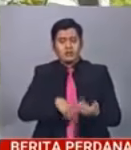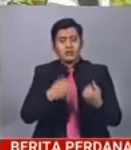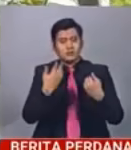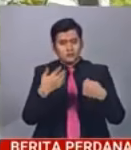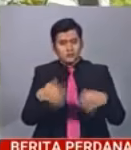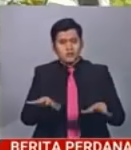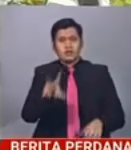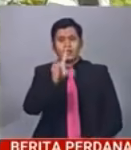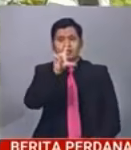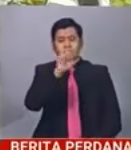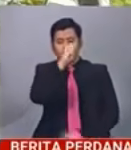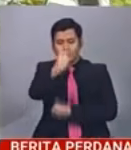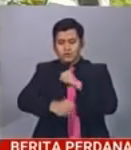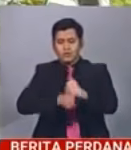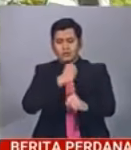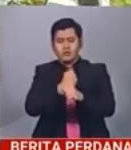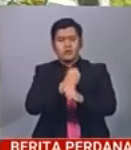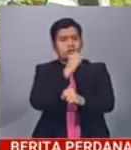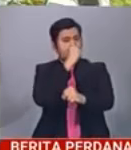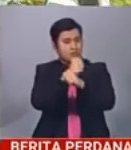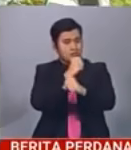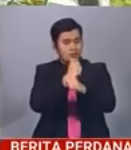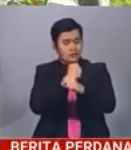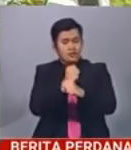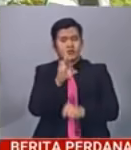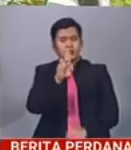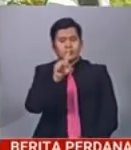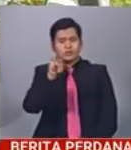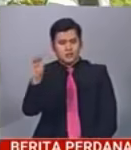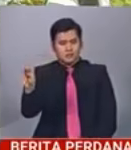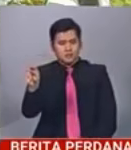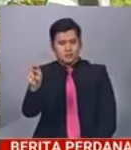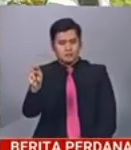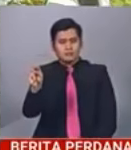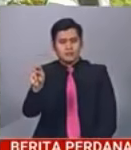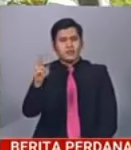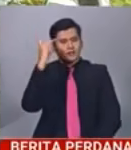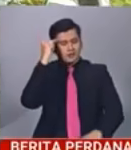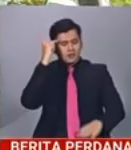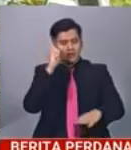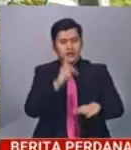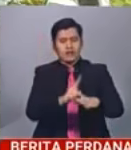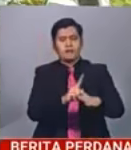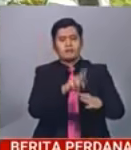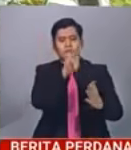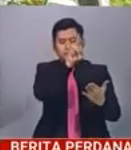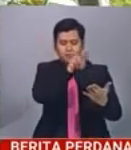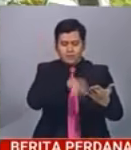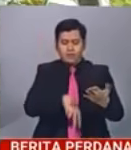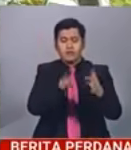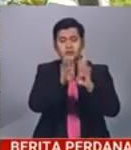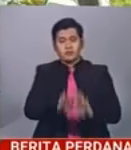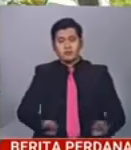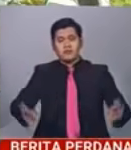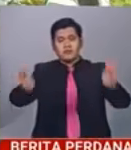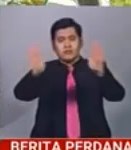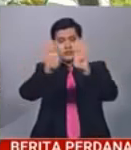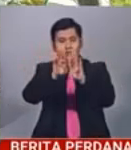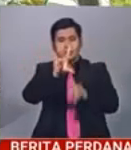kan. So dia memang dikenali sebagai seorang macam bitter lah di RTM kan selama beberapa tahun,